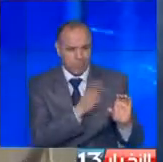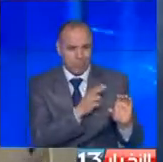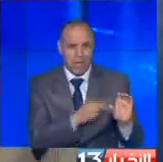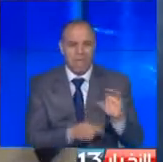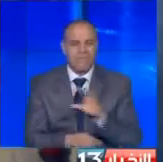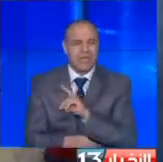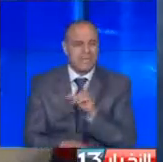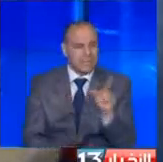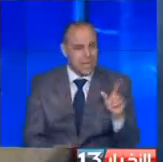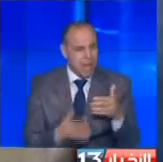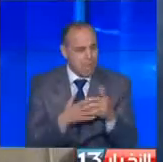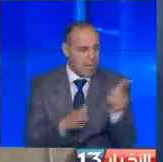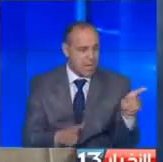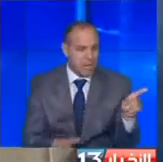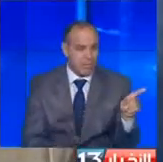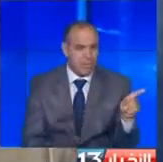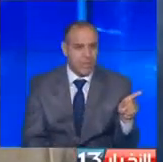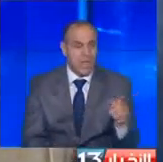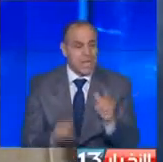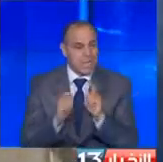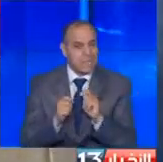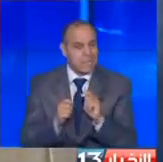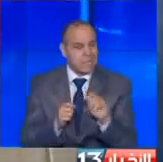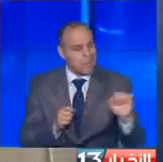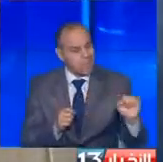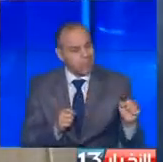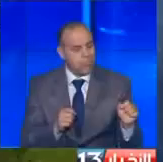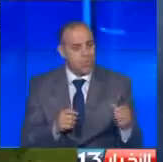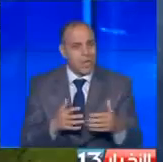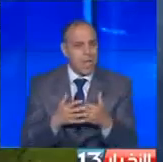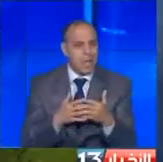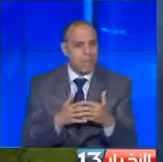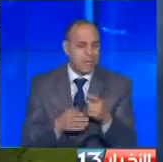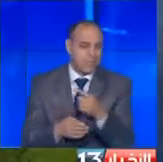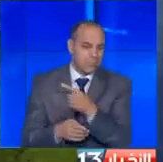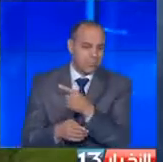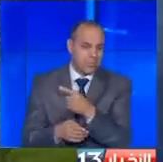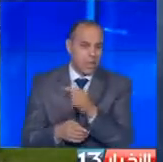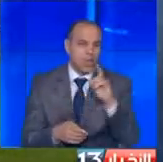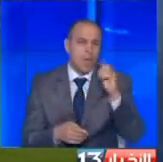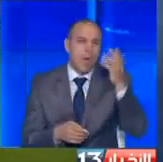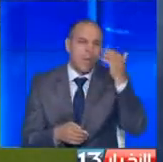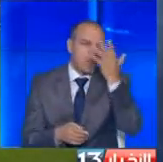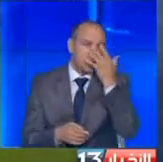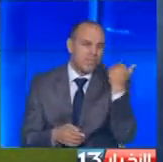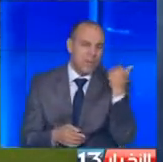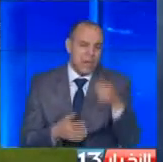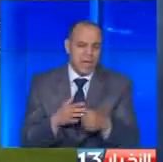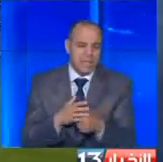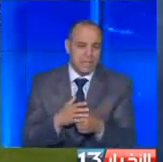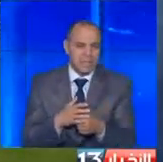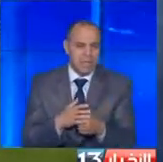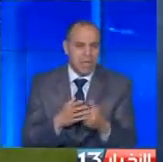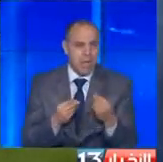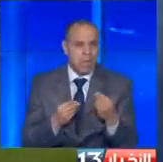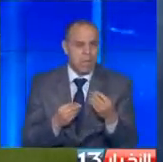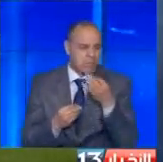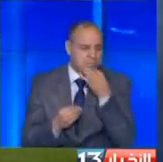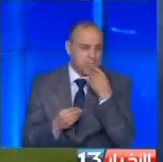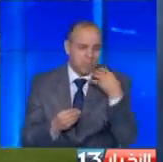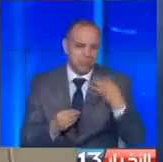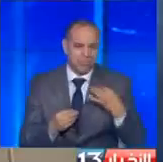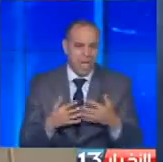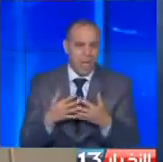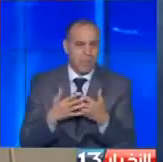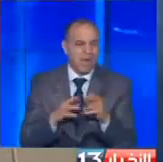التاريخ، تصر على ترسيخ سياسة تتبناها إدارة الرئيس ترامب تقوم على عدم الإيفاء